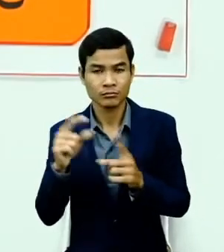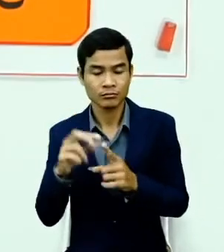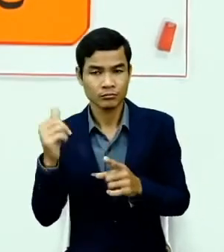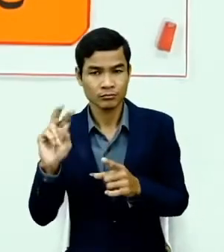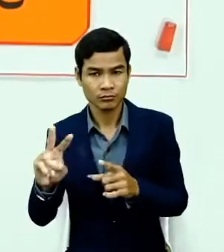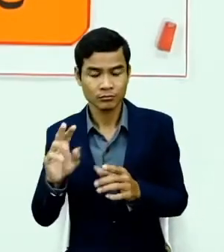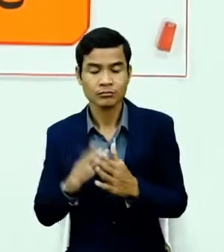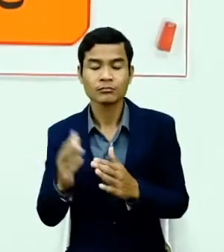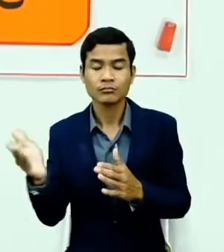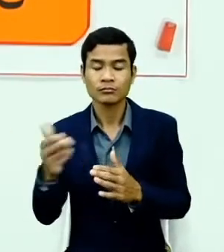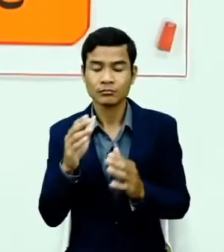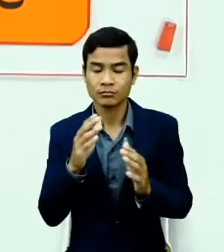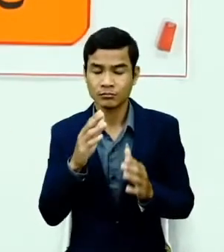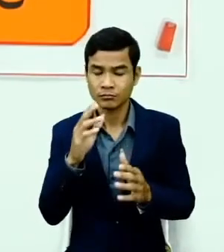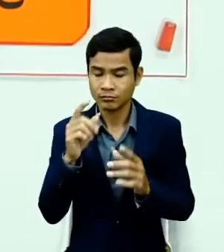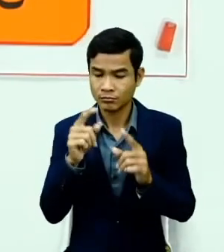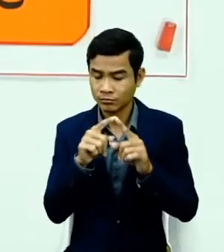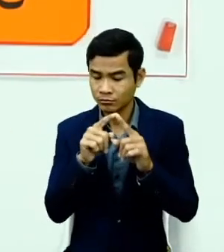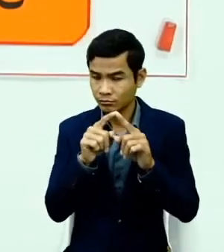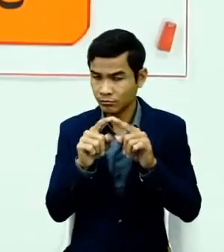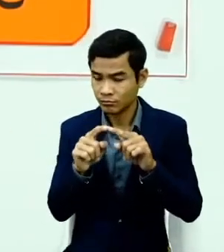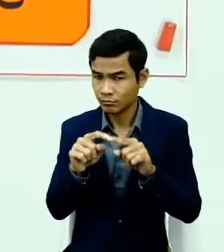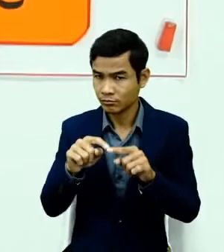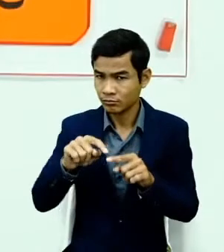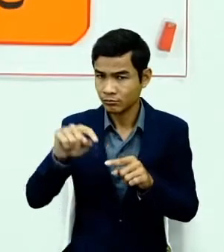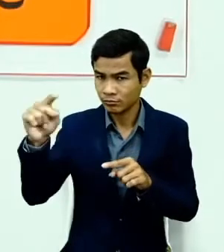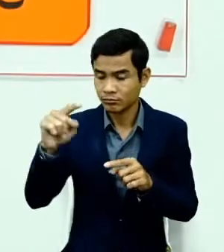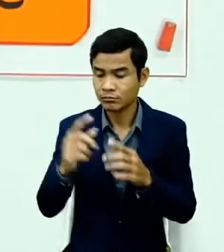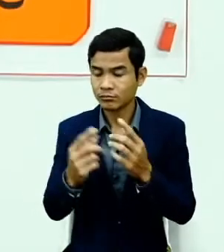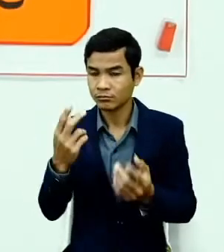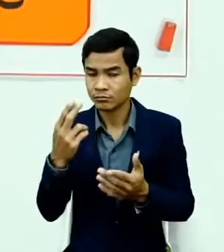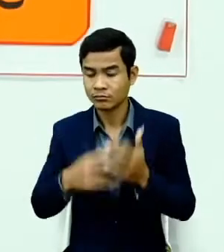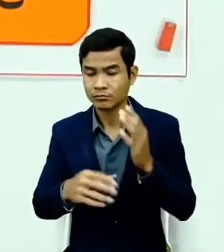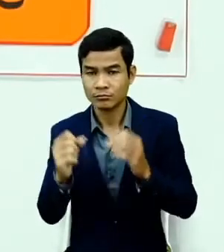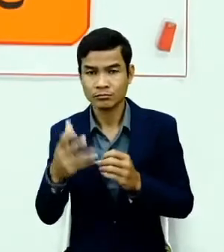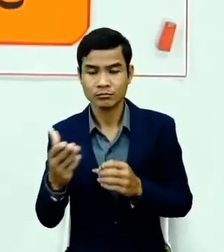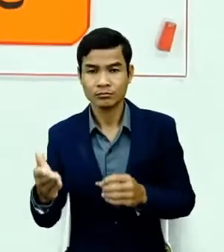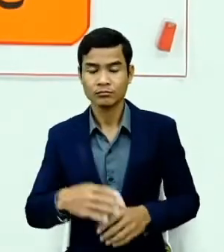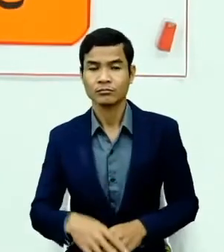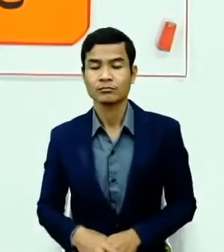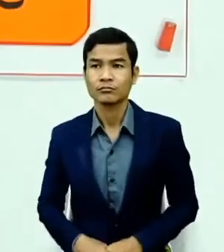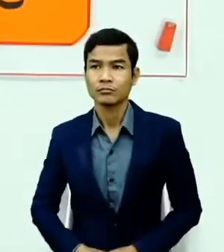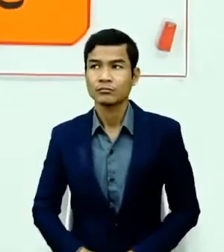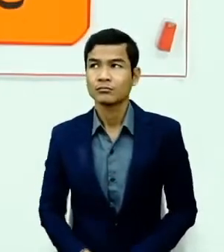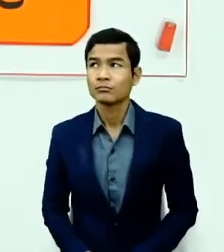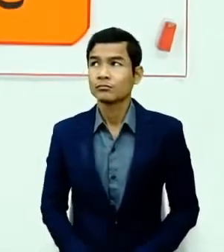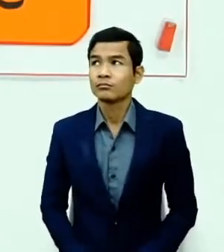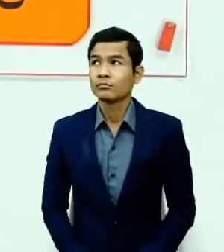ហើយកូនកូនត្រៀមខ្លួនគូសចាចាប់ផ្ដើមទាំងអស់គ្នាចាប់ផ្ដើម